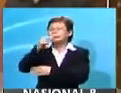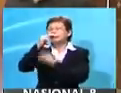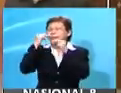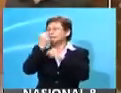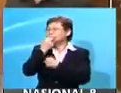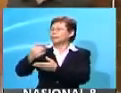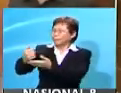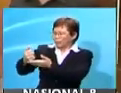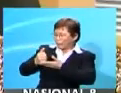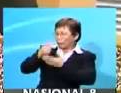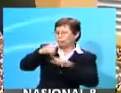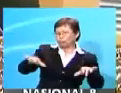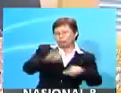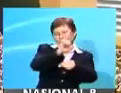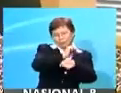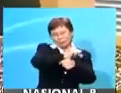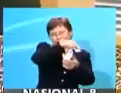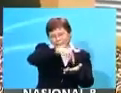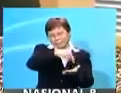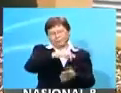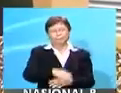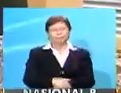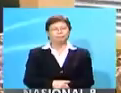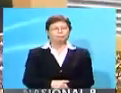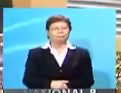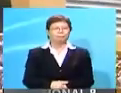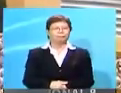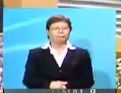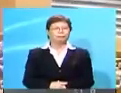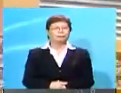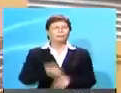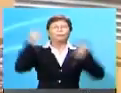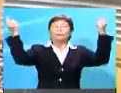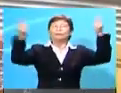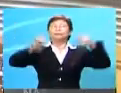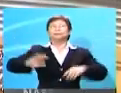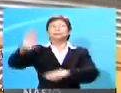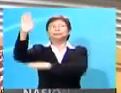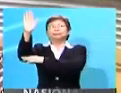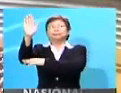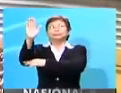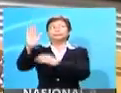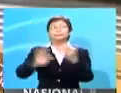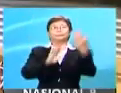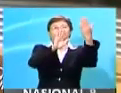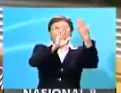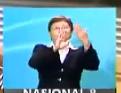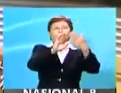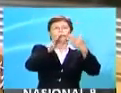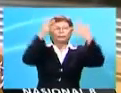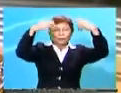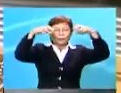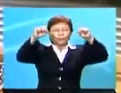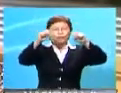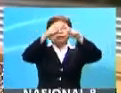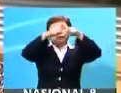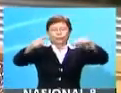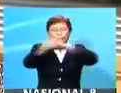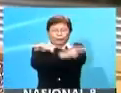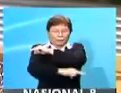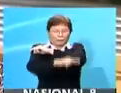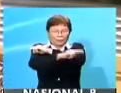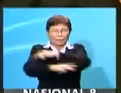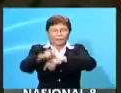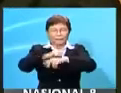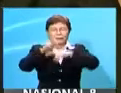untuk menjalankan tugas ini upacara angkat sumpahang ap yang dipertua dewan negara Tan Sri abuar